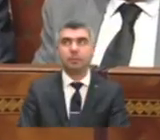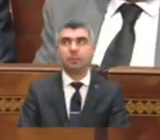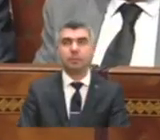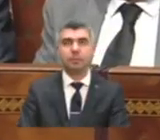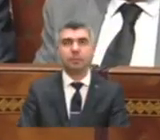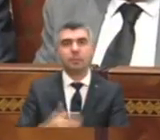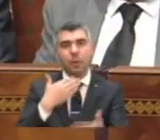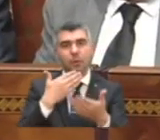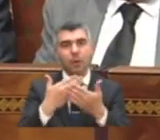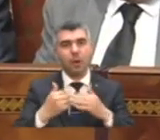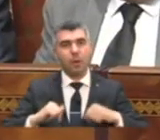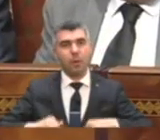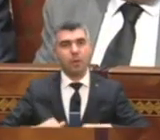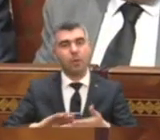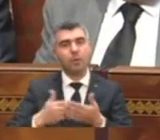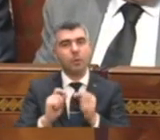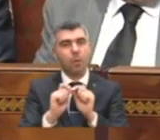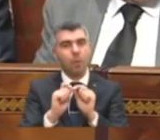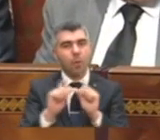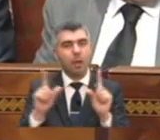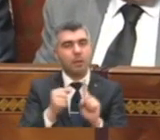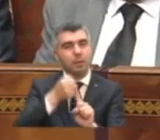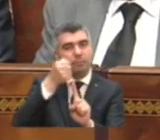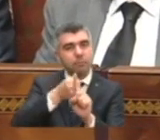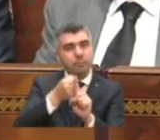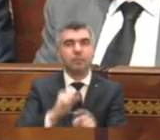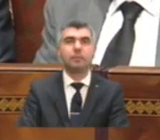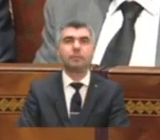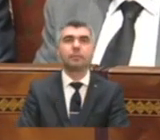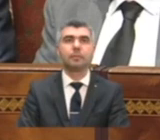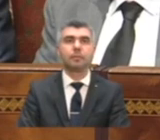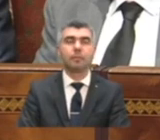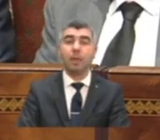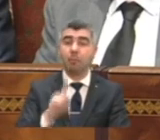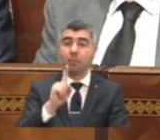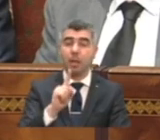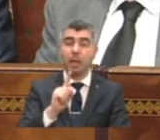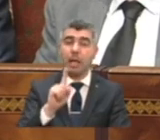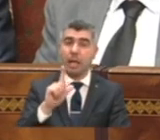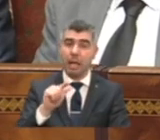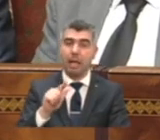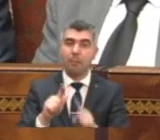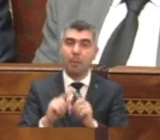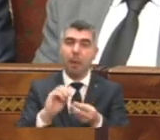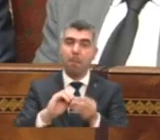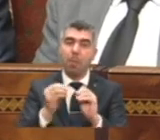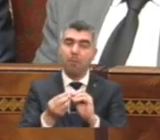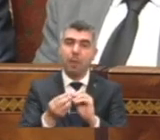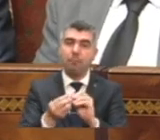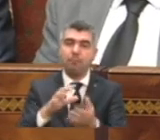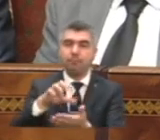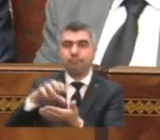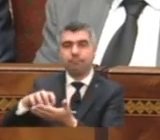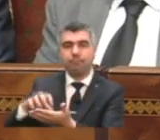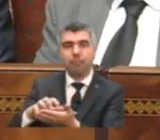شكرا السيدة الوزيرة على التوضيحات والمجهودات المبذولة، إلا أنه هناك اختلالات كبيرة في بعض المناطق،